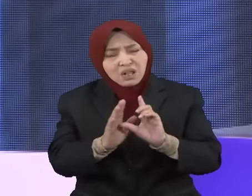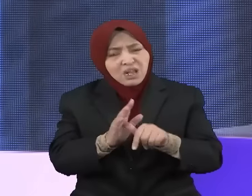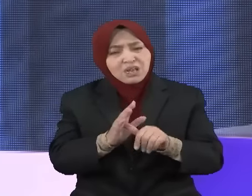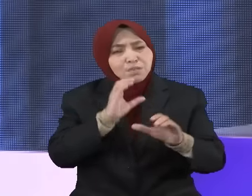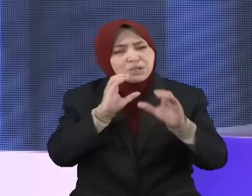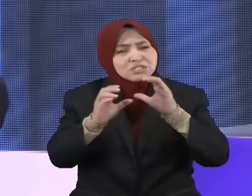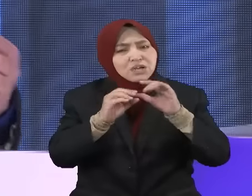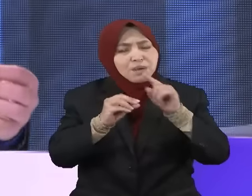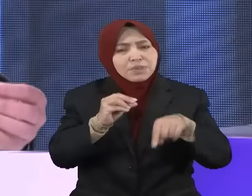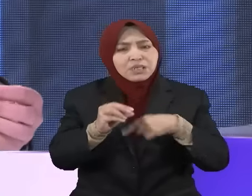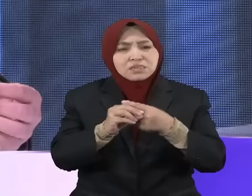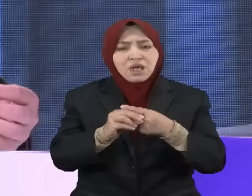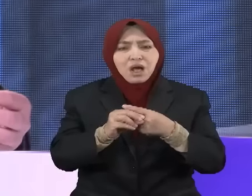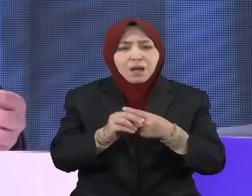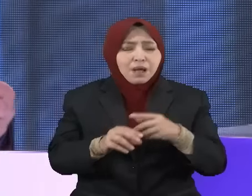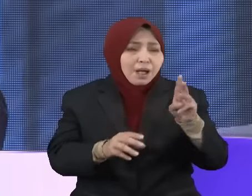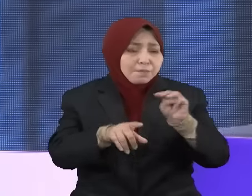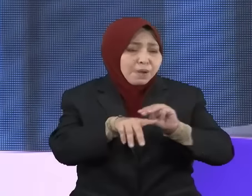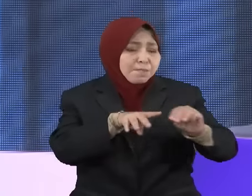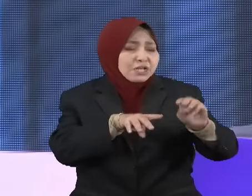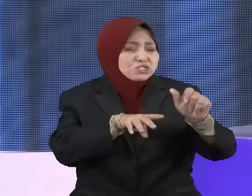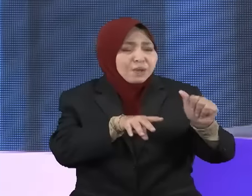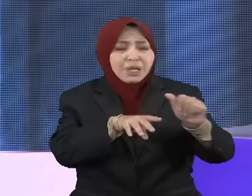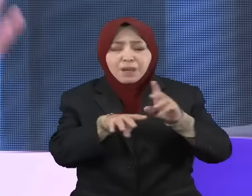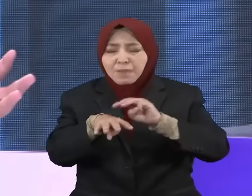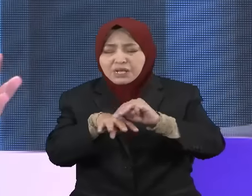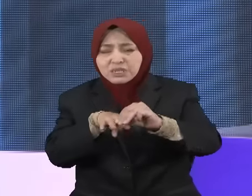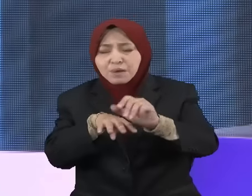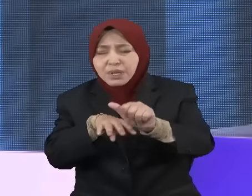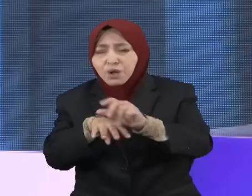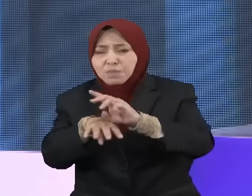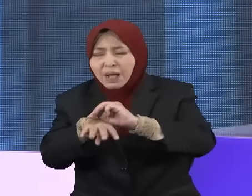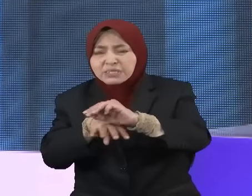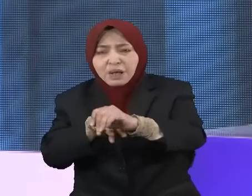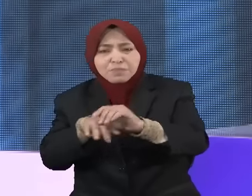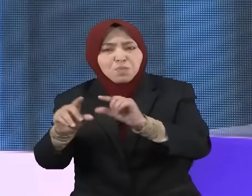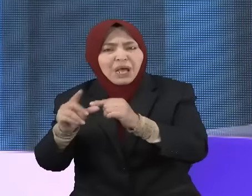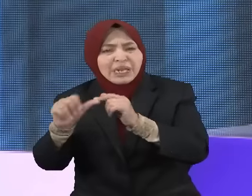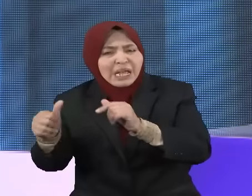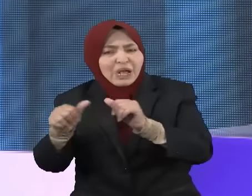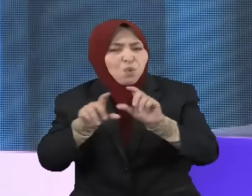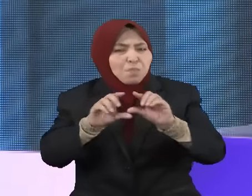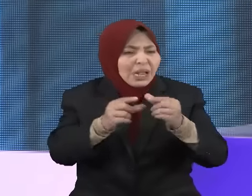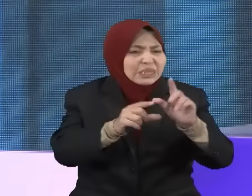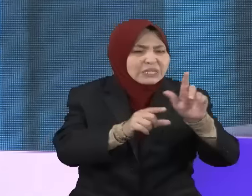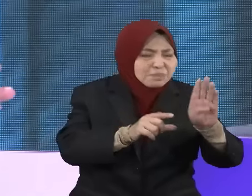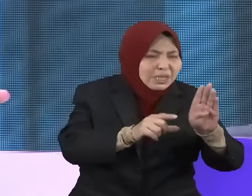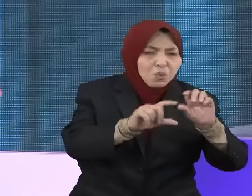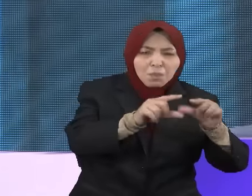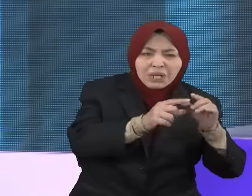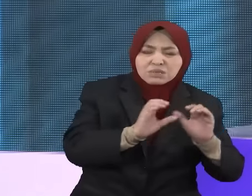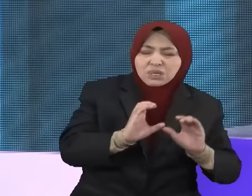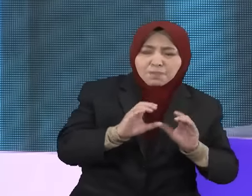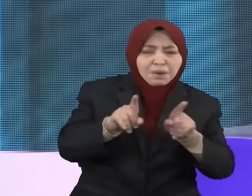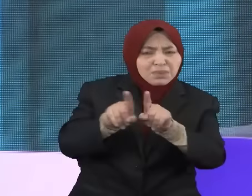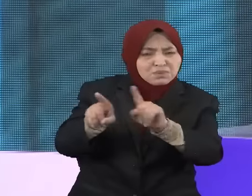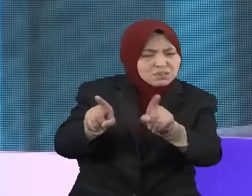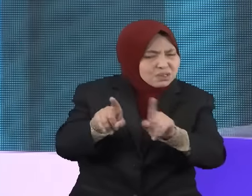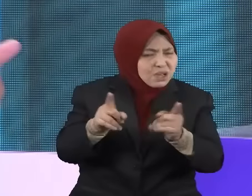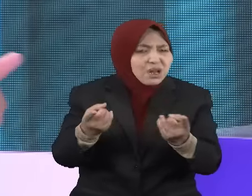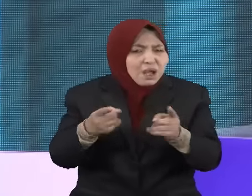bercakap tentang mazhab A, mazhab B, mazhab C, kumpulan A, kumpulan B, perbezaan-perbezaan yang berlaku, dan akhirnya